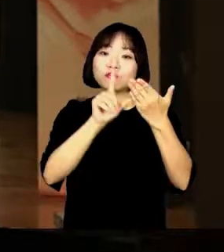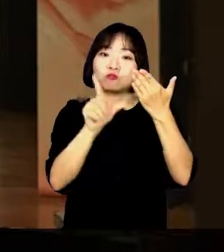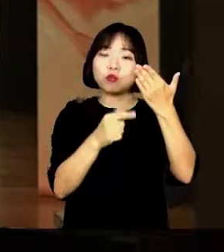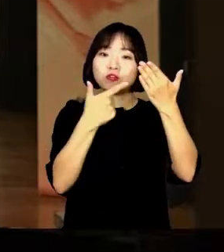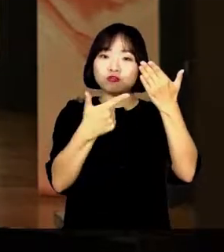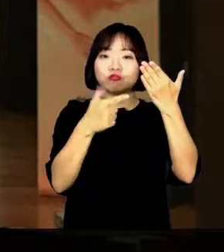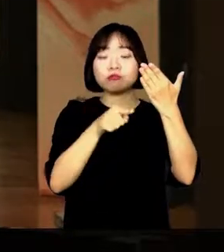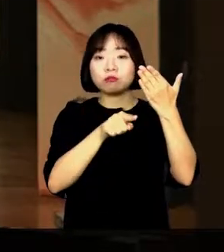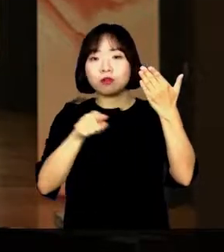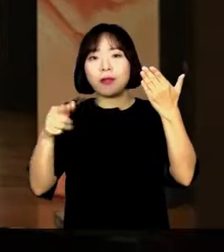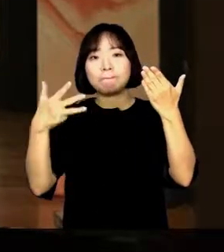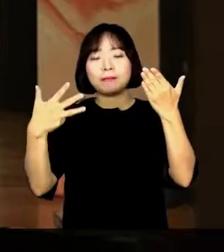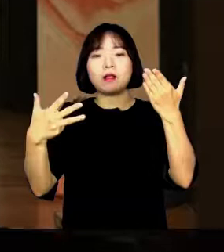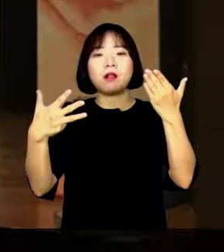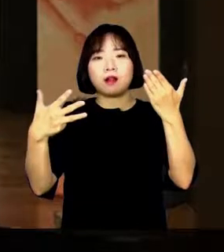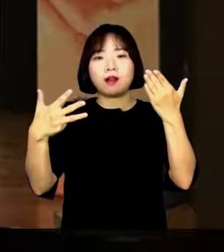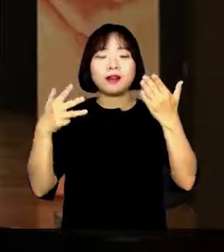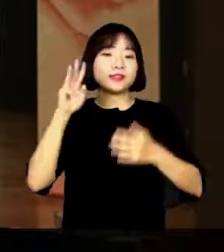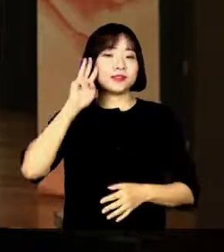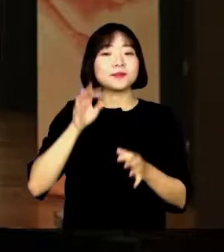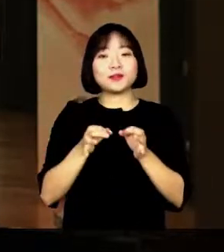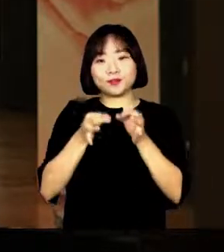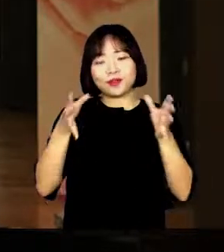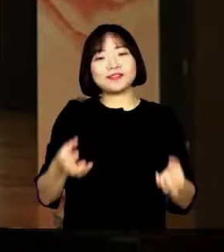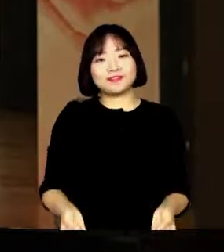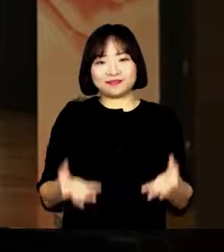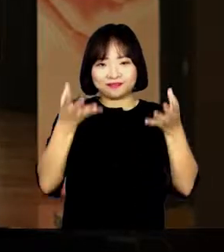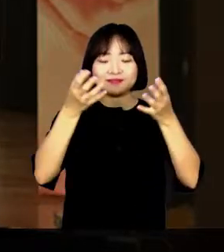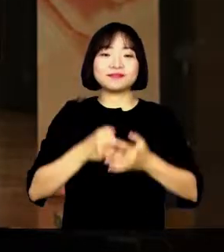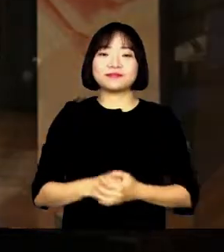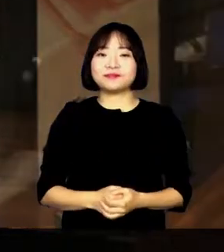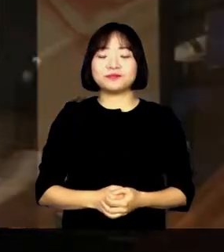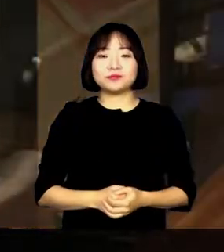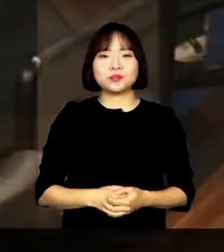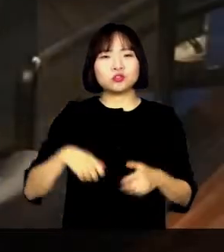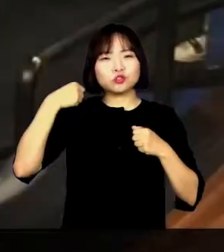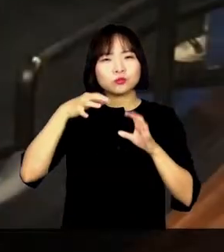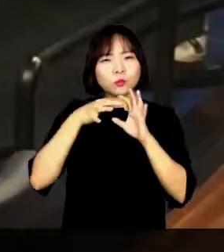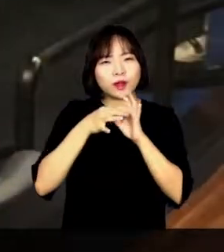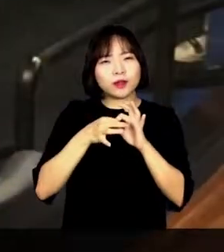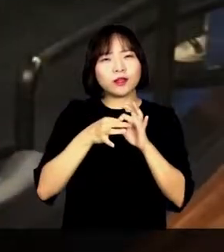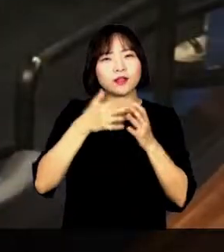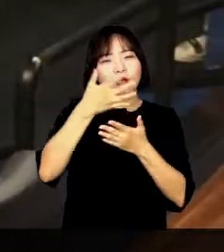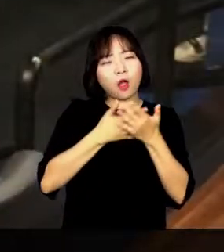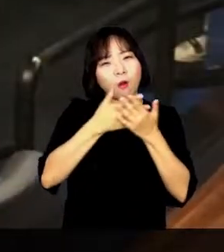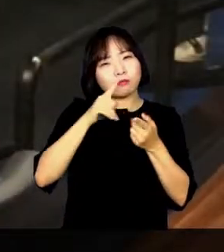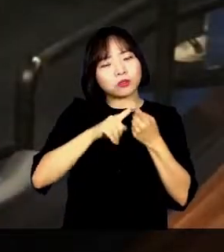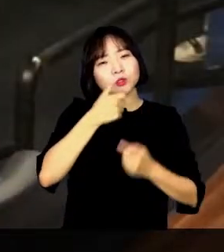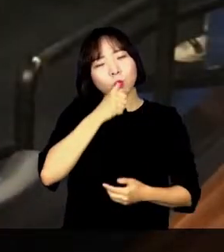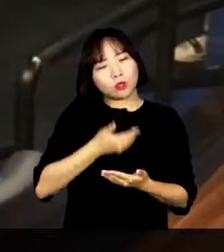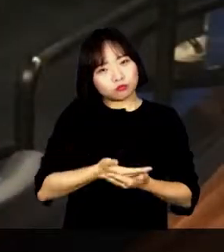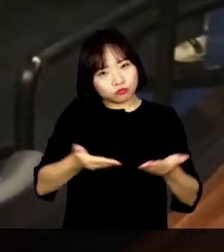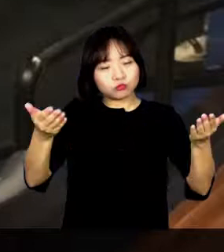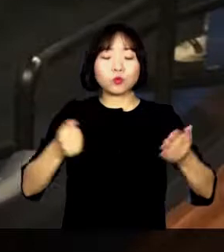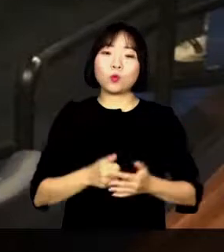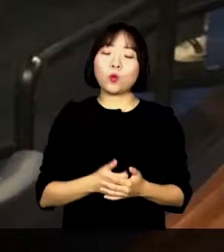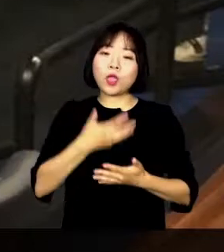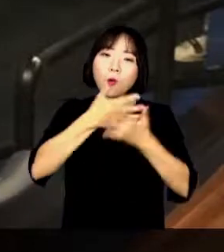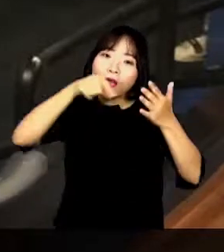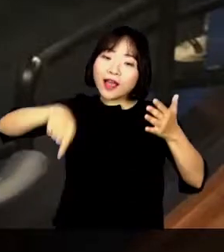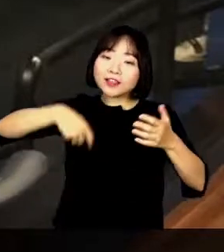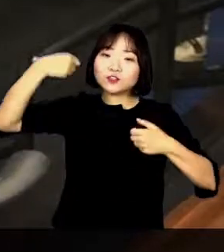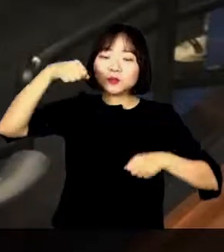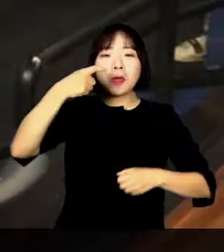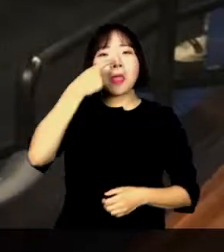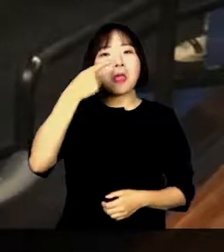천안춤영화제가 오는 9월 6일부터 8일까지 3일간 열립니다. 춤과 관련한 다양한 영화를 소개하고